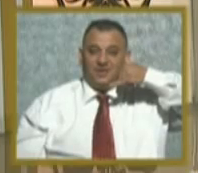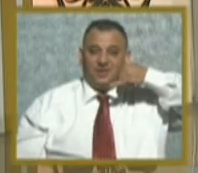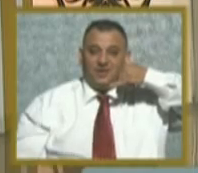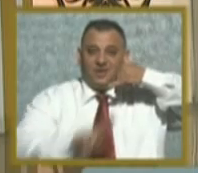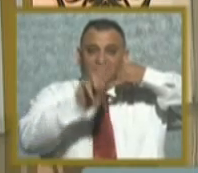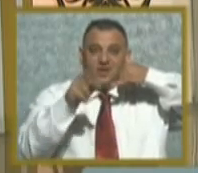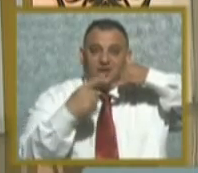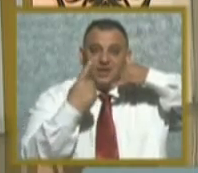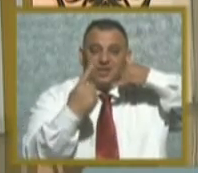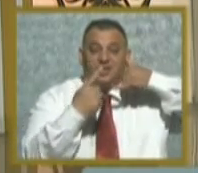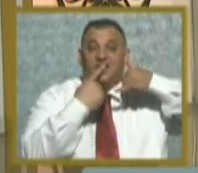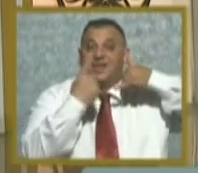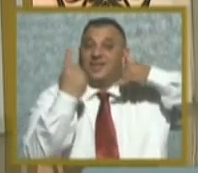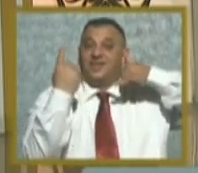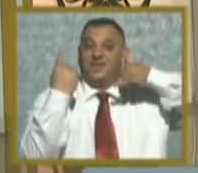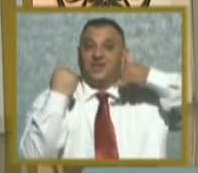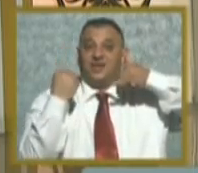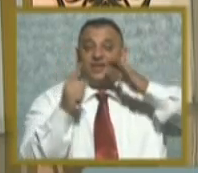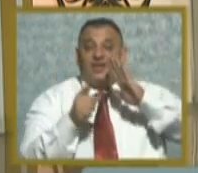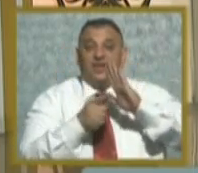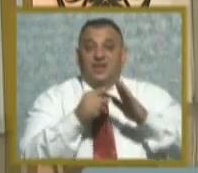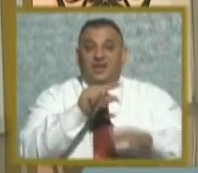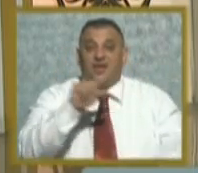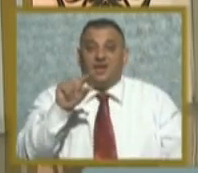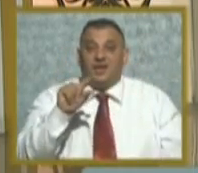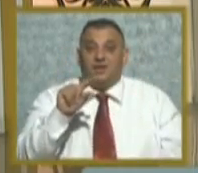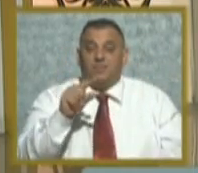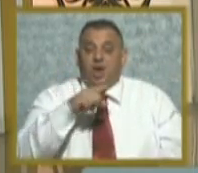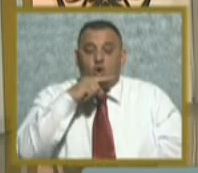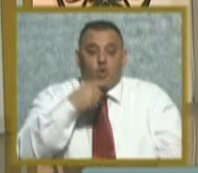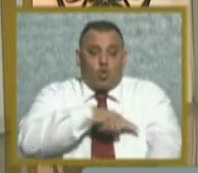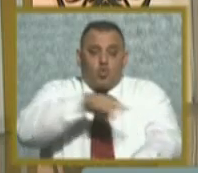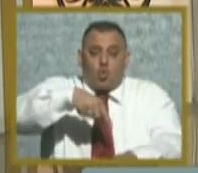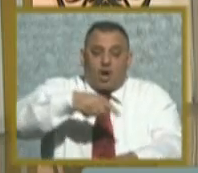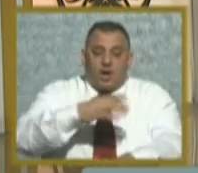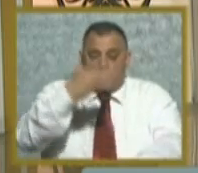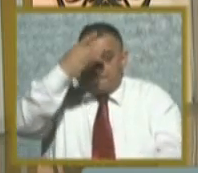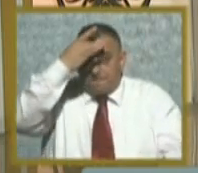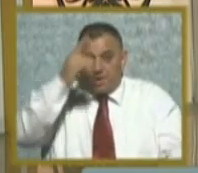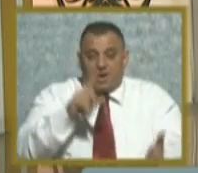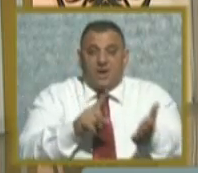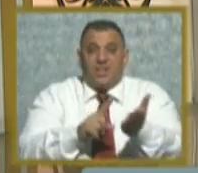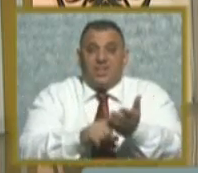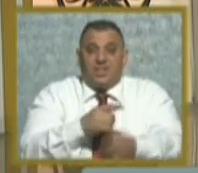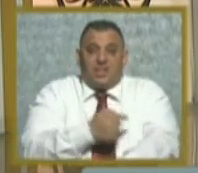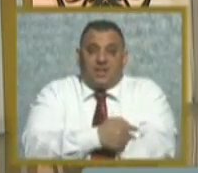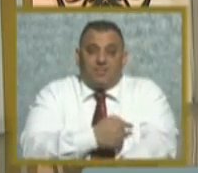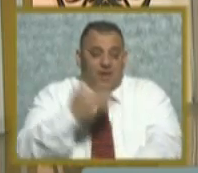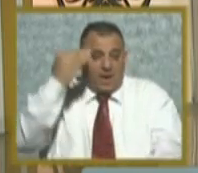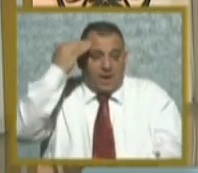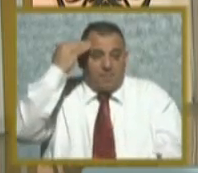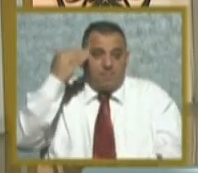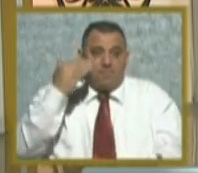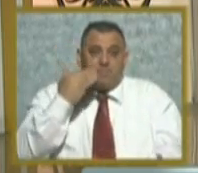عندي سؤال السنة اللي فاتت كان معي سكر كان عالي كثير دكتورة قبل الميلاد